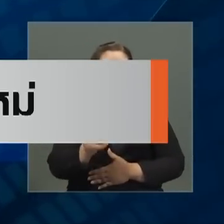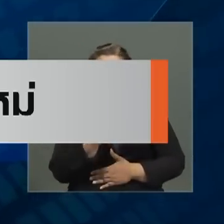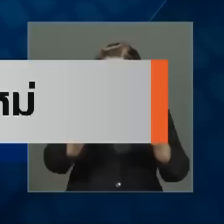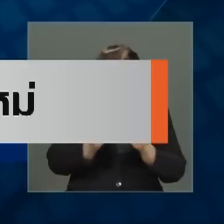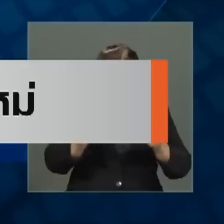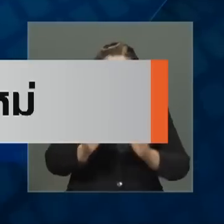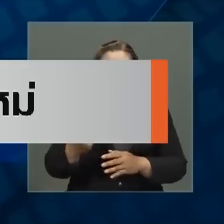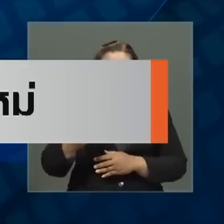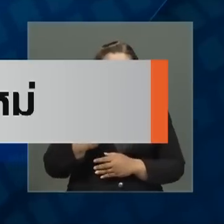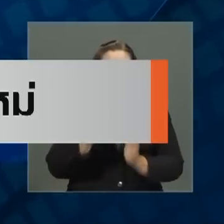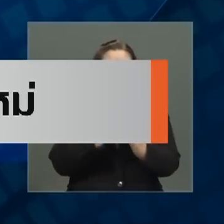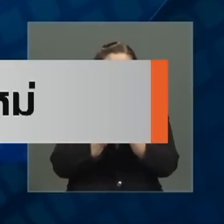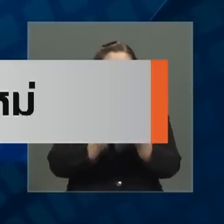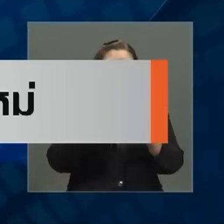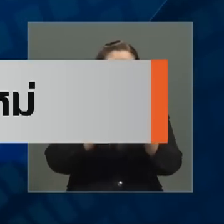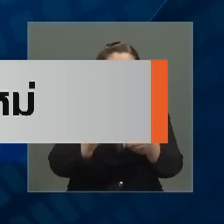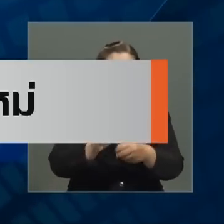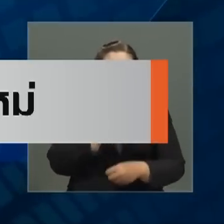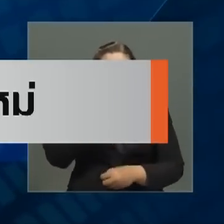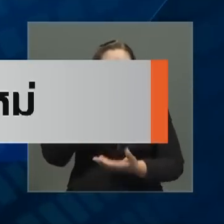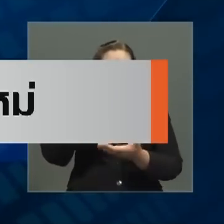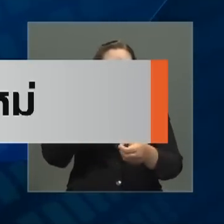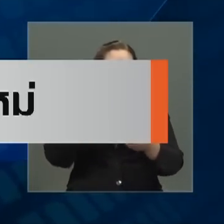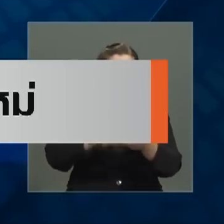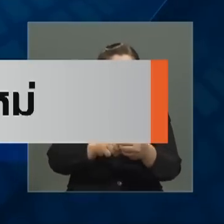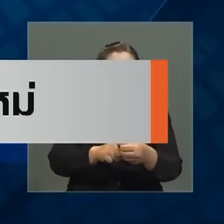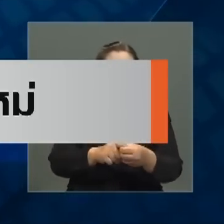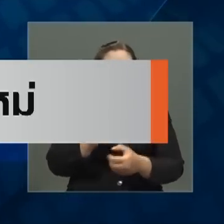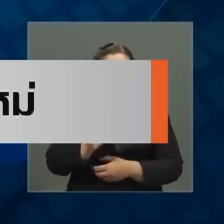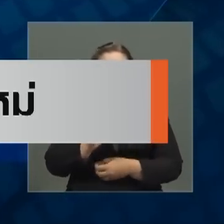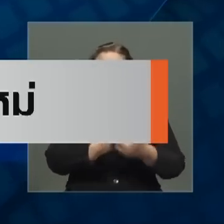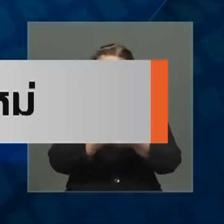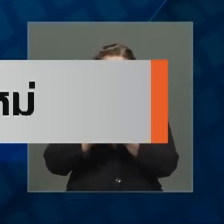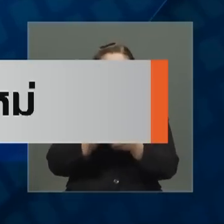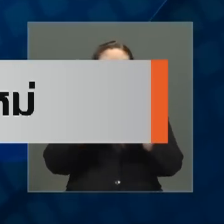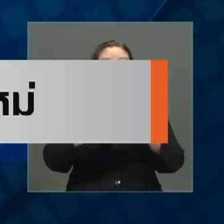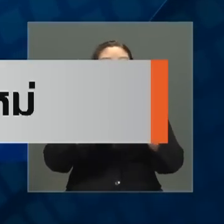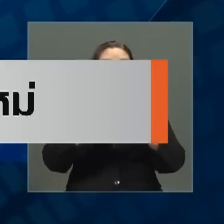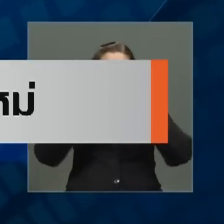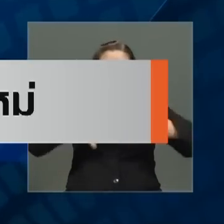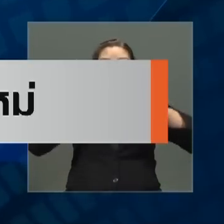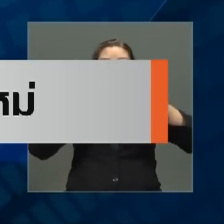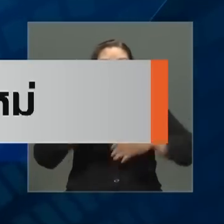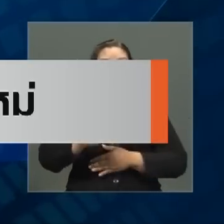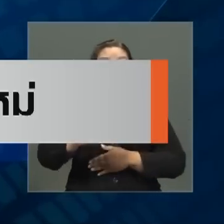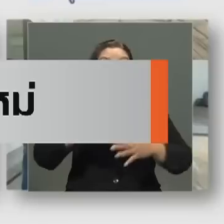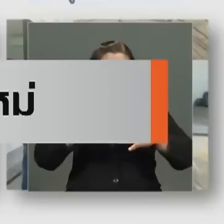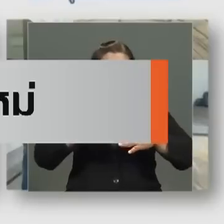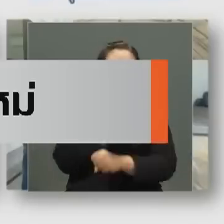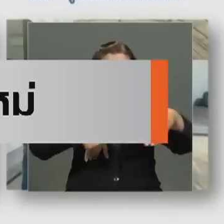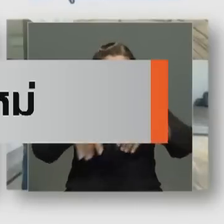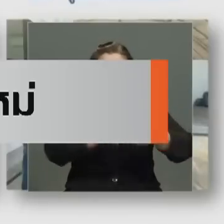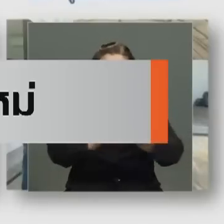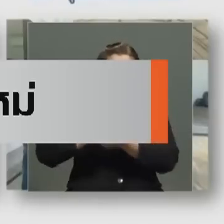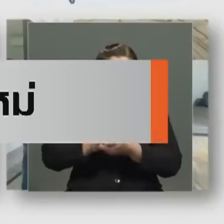ค่ะว่าเราต้องเป็นปกติแบบ New Normalเป็นตรุษจีนแบบ New Normalค่ะพี่น้องประชาชนจะไปจับจ่าย